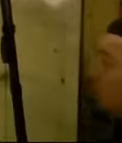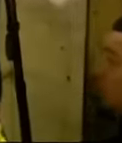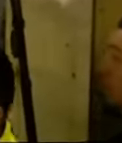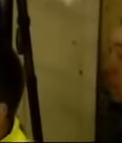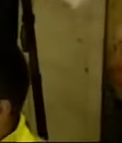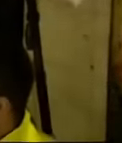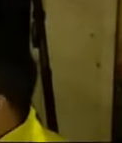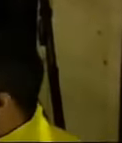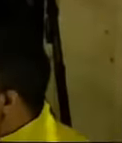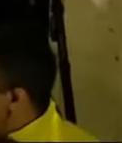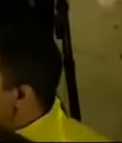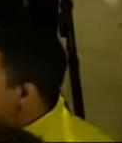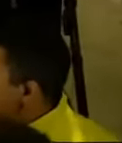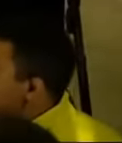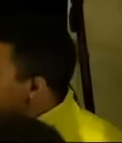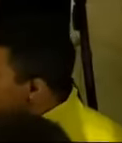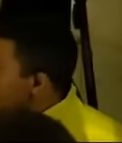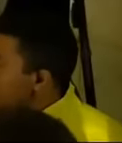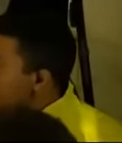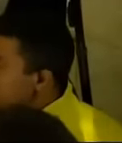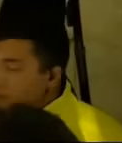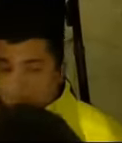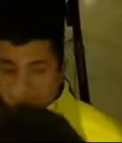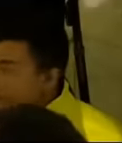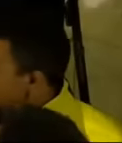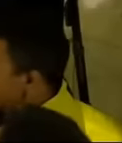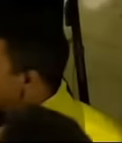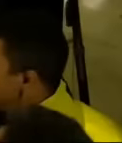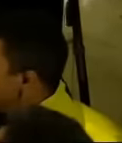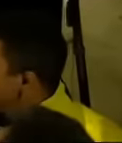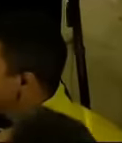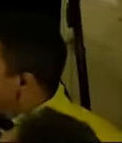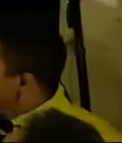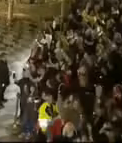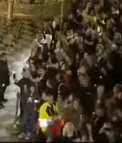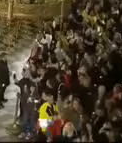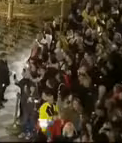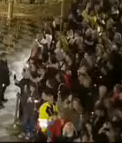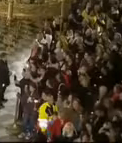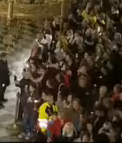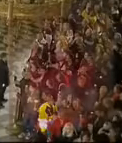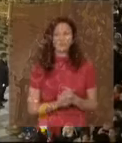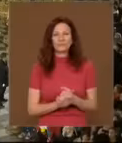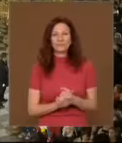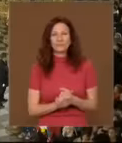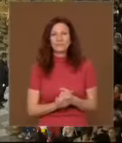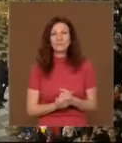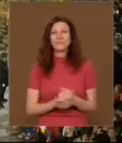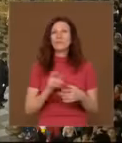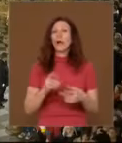Сега отново с изпълнение на песнопението «Христос воскресе из мертвих».